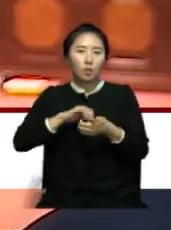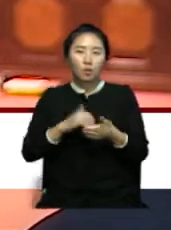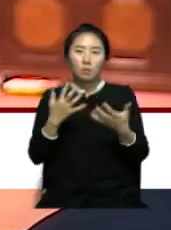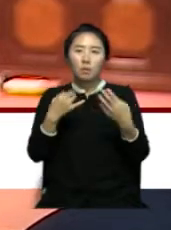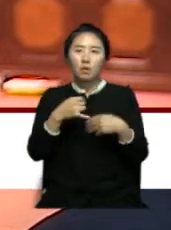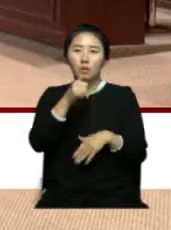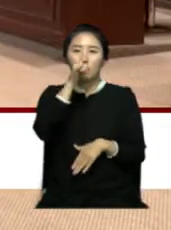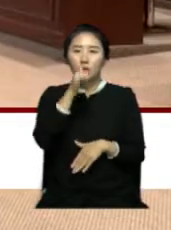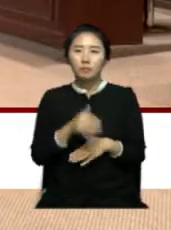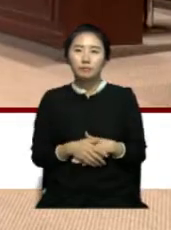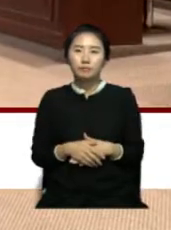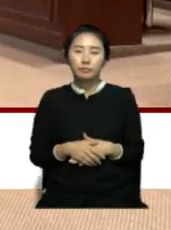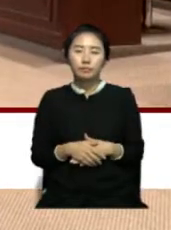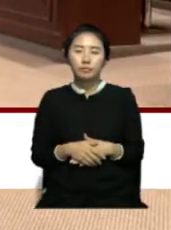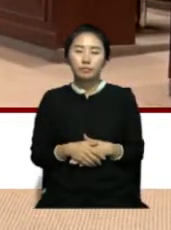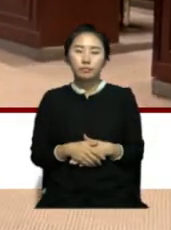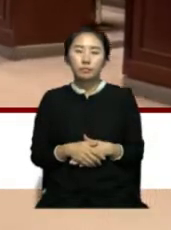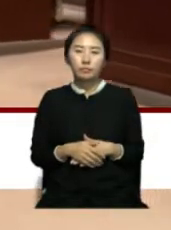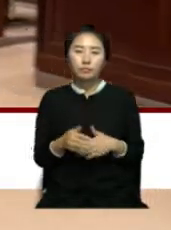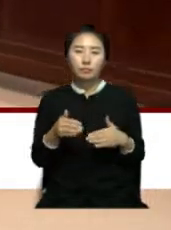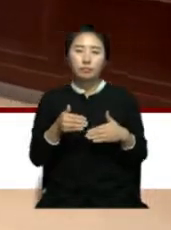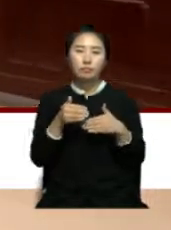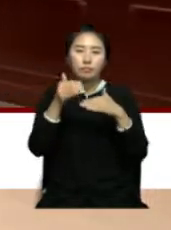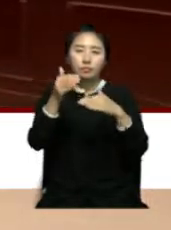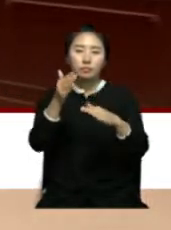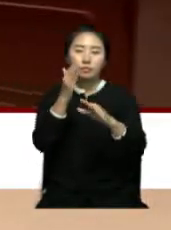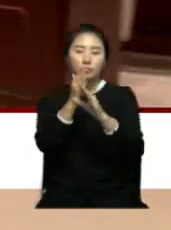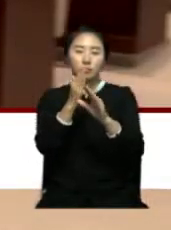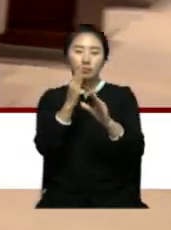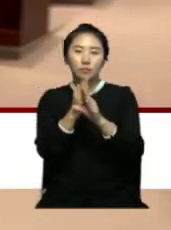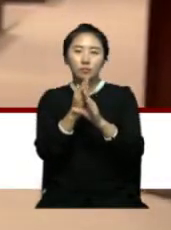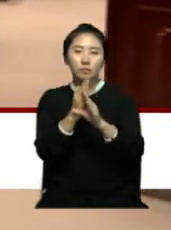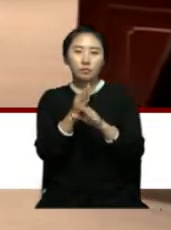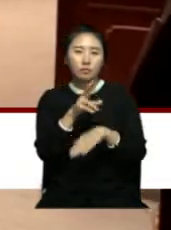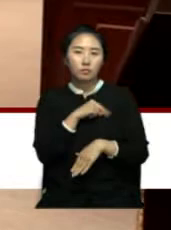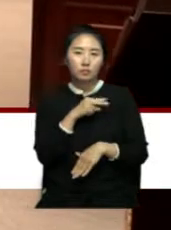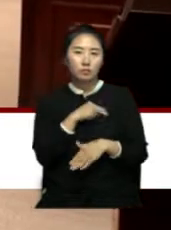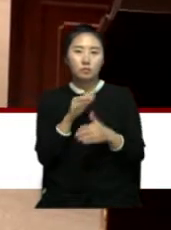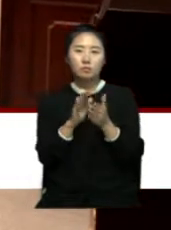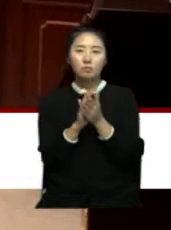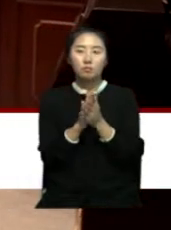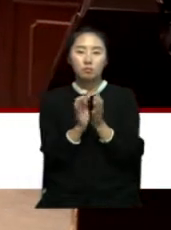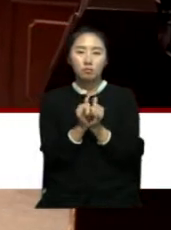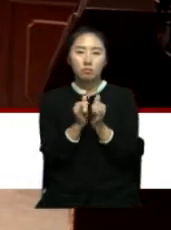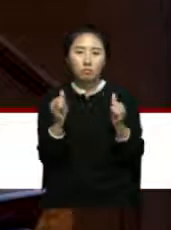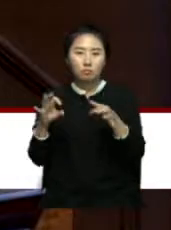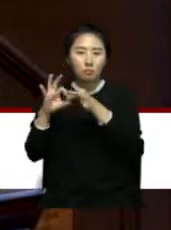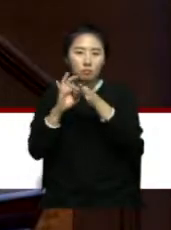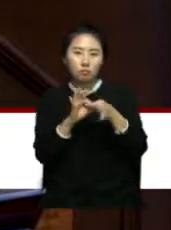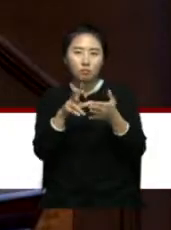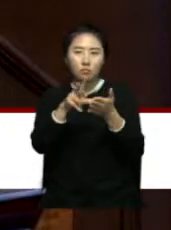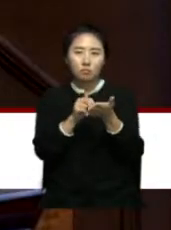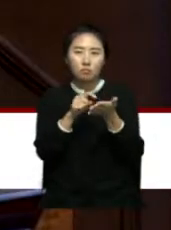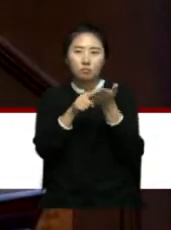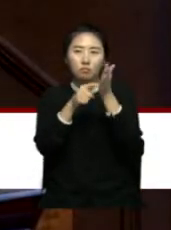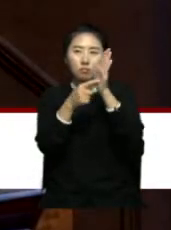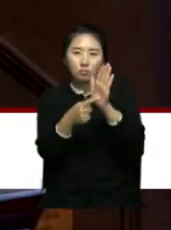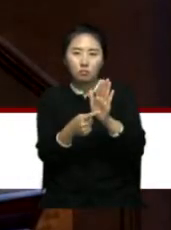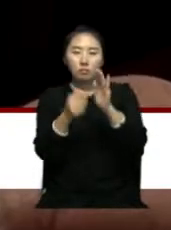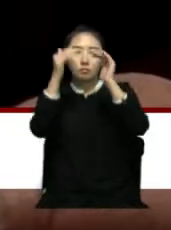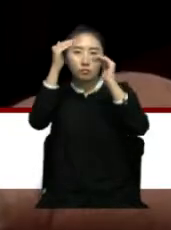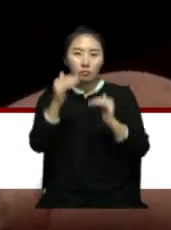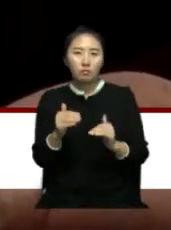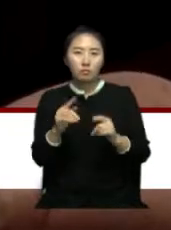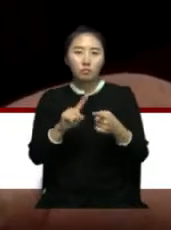실정입니다 집행부에서 는 그동안 본 우연 및 동료 의원들이 지속적으로 문제 책이 해온 마